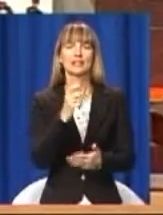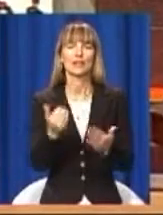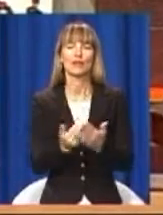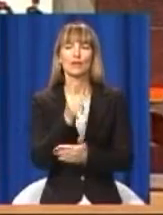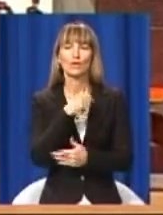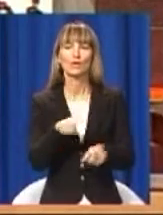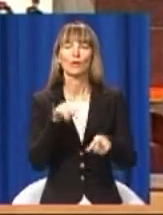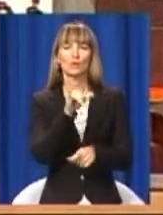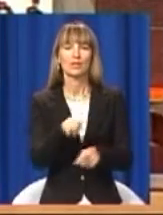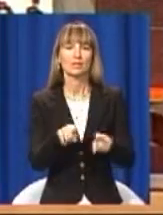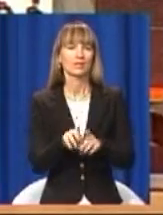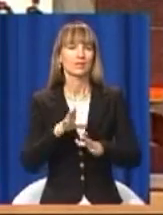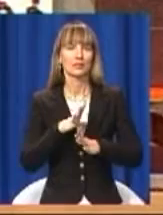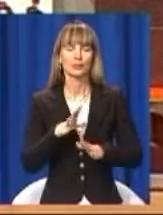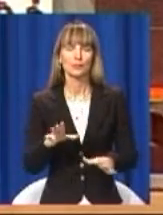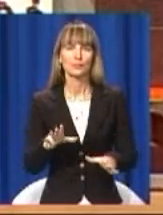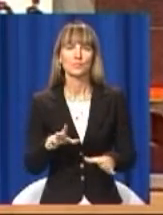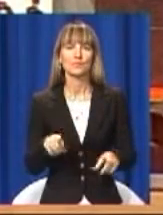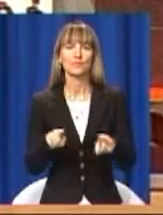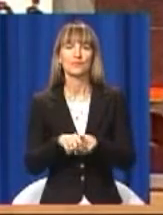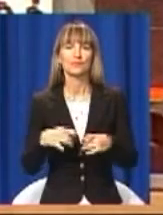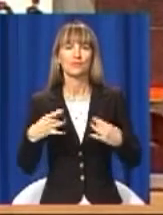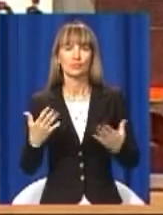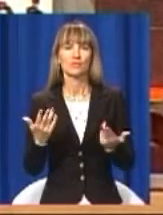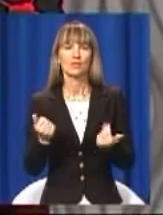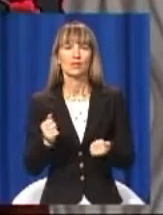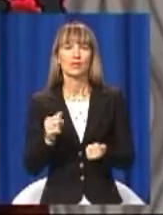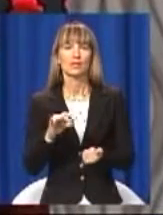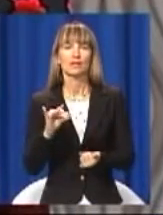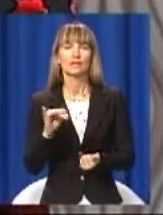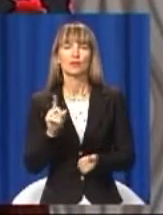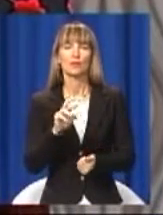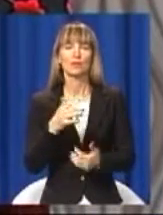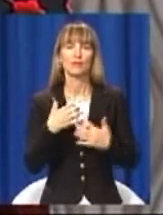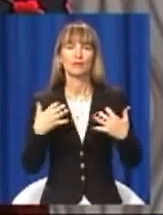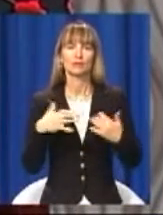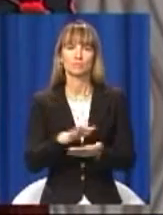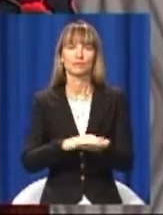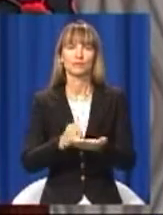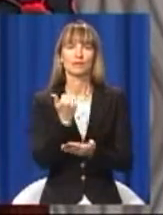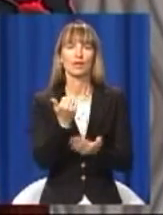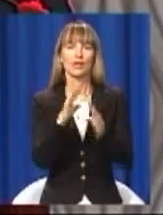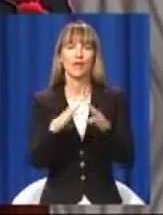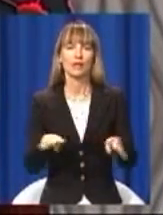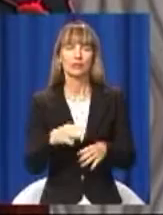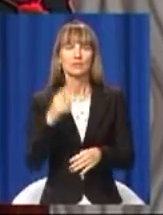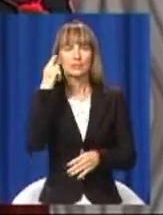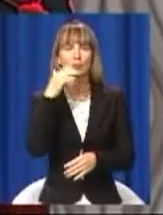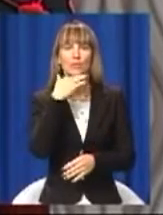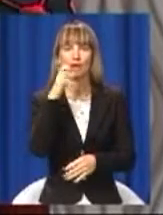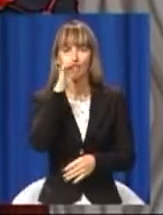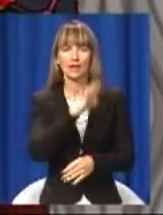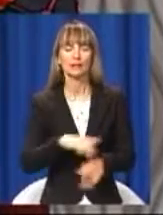Ну, в тебе не бувало таких нових взагалі свят, так, щоб тваринка псувала твою ялинку. Ну, я знаю, що у багатьох країнах